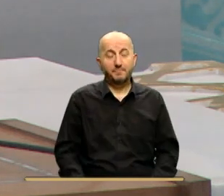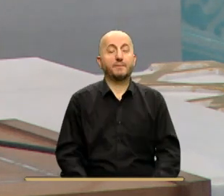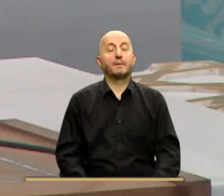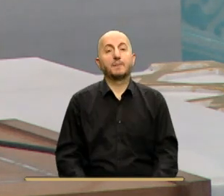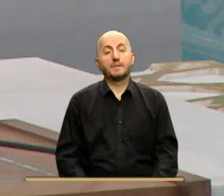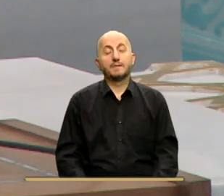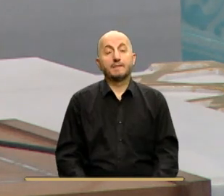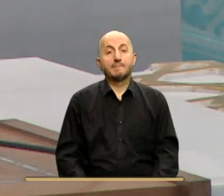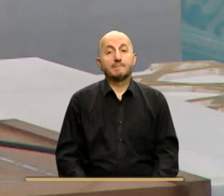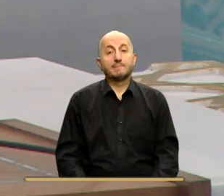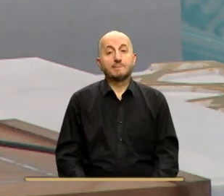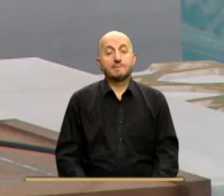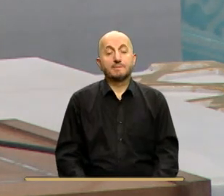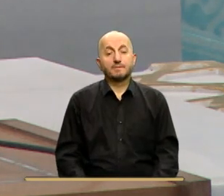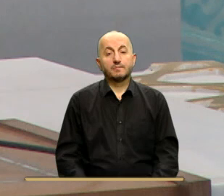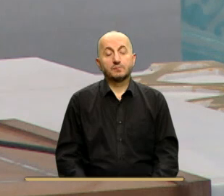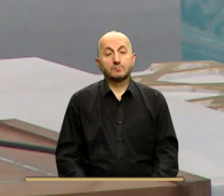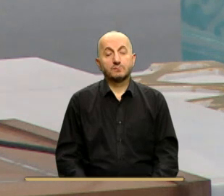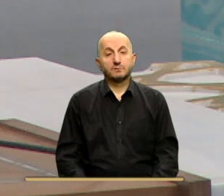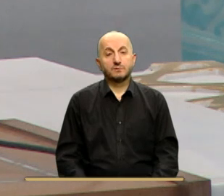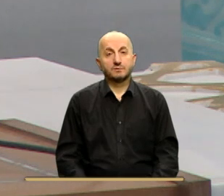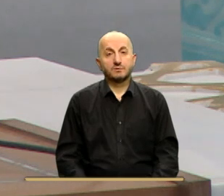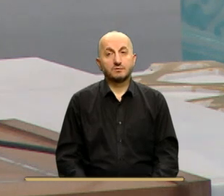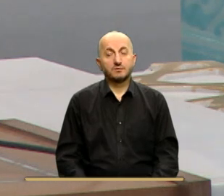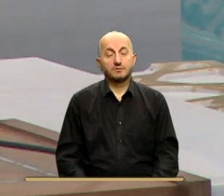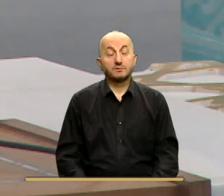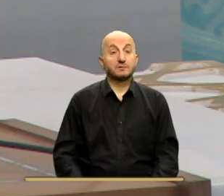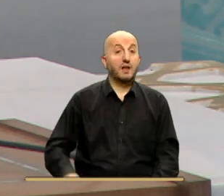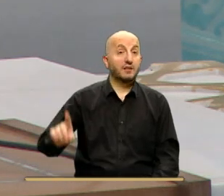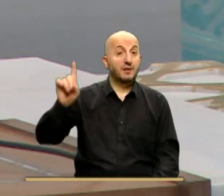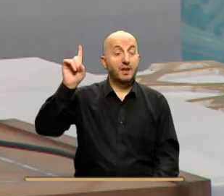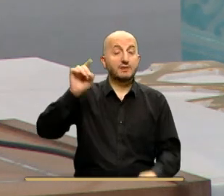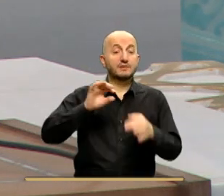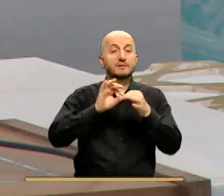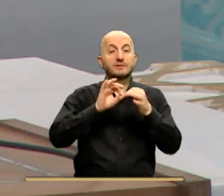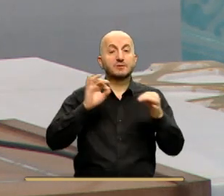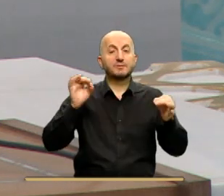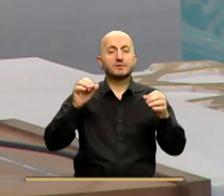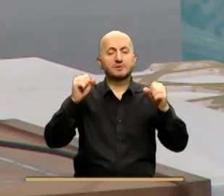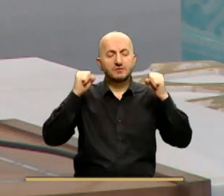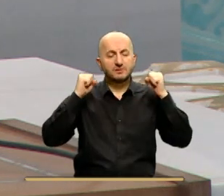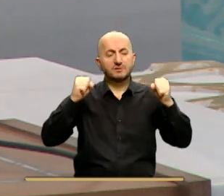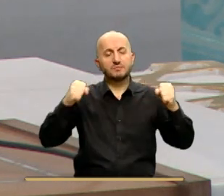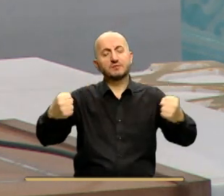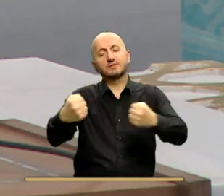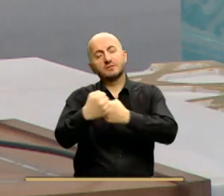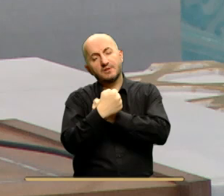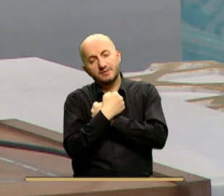اللّٰهِ جَمِيعًا وَلَا تَفَرَّغُوا. Allah'ın ipine sımsıkı